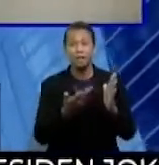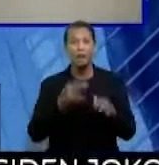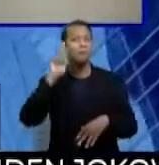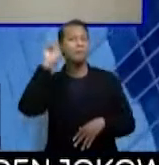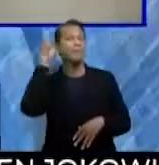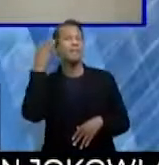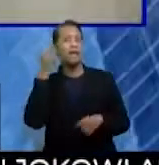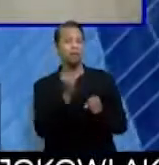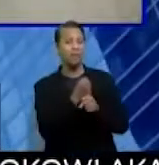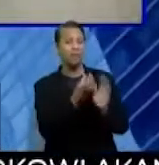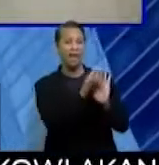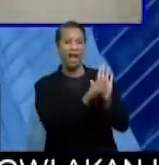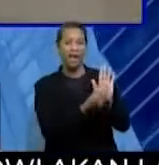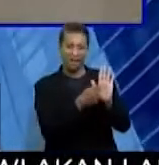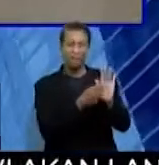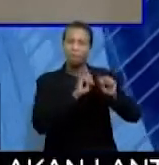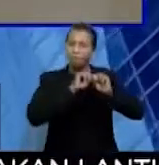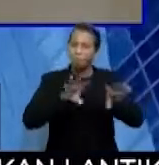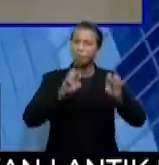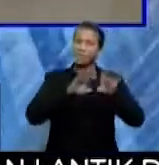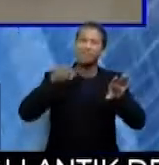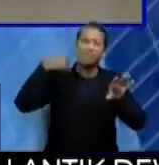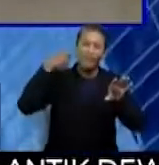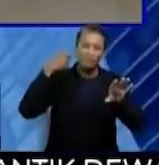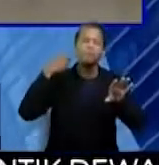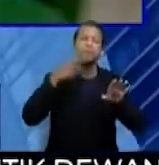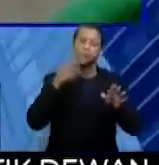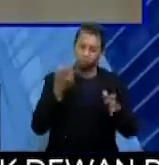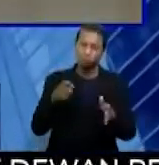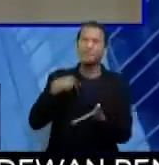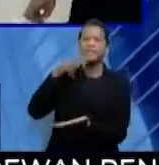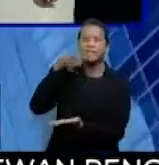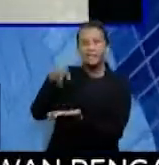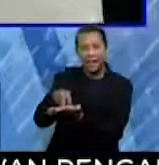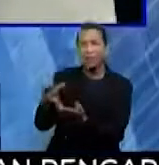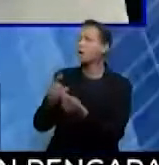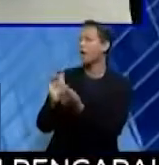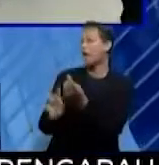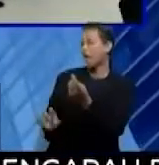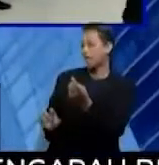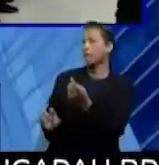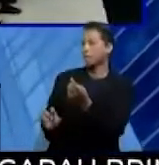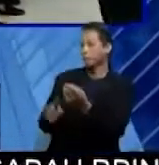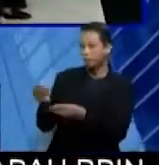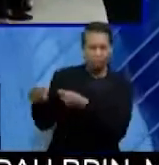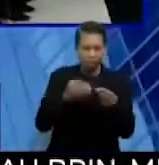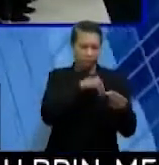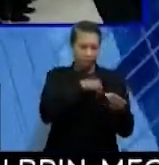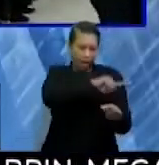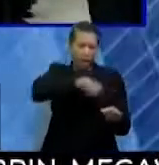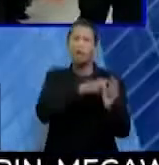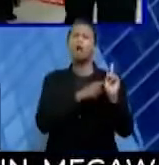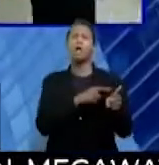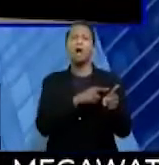film, lisensi dan produksi tadi menjadi sangat bermanfaat buat teman-teman di industri